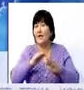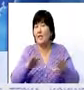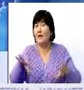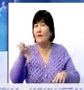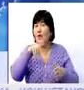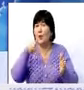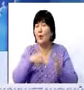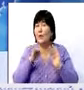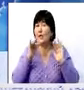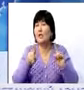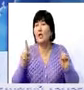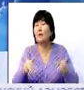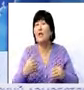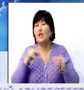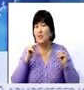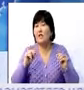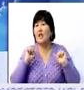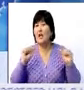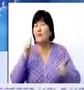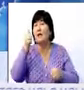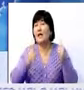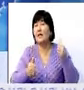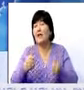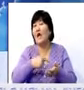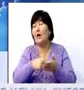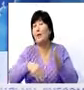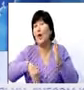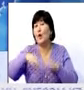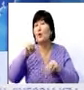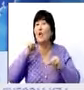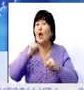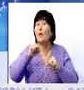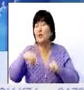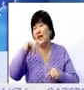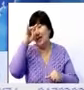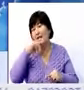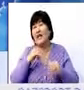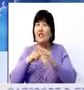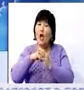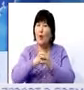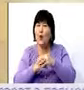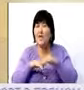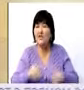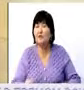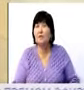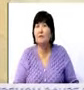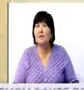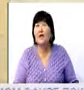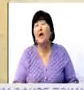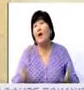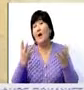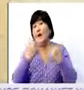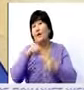со всего города собрались, чтобы в честных спортивных состязаниях определить лучшего в боксе и казахшакрес.